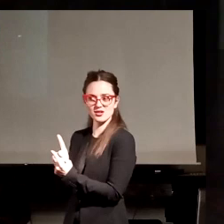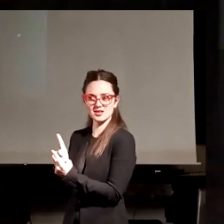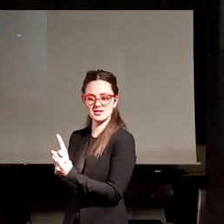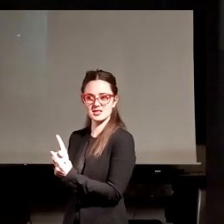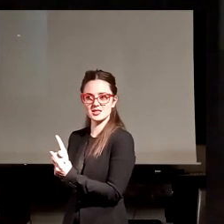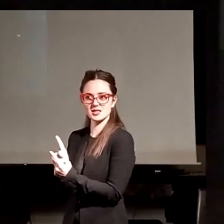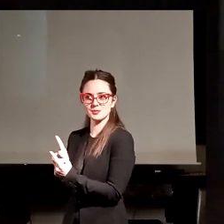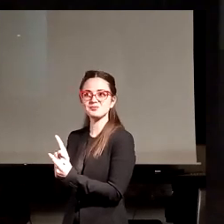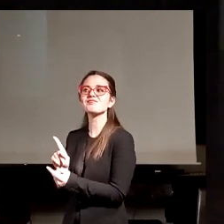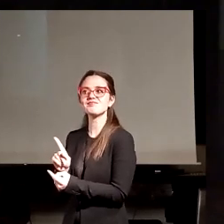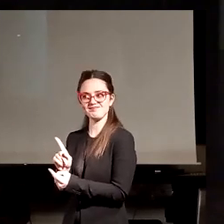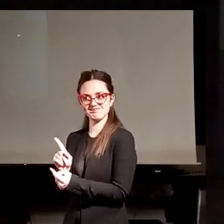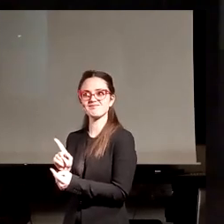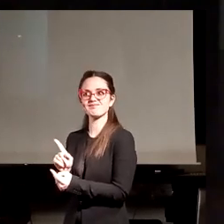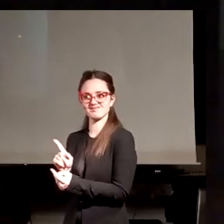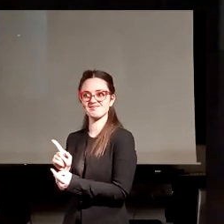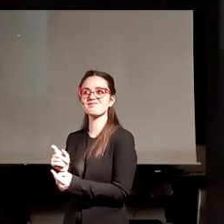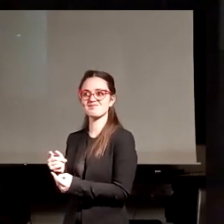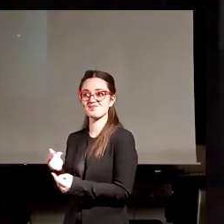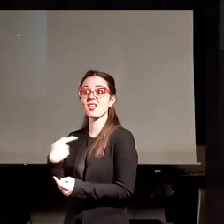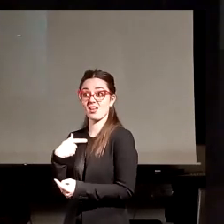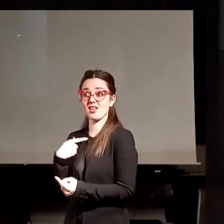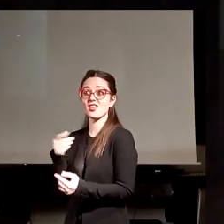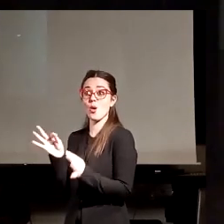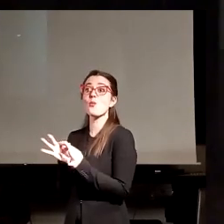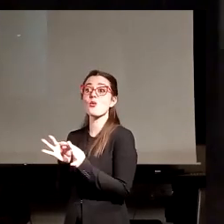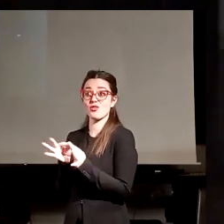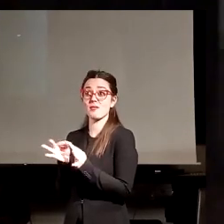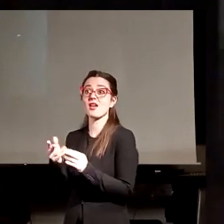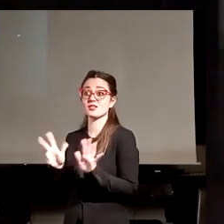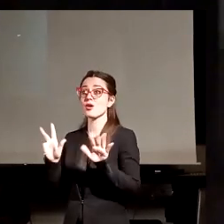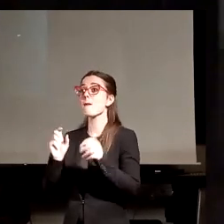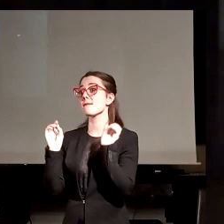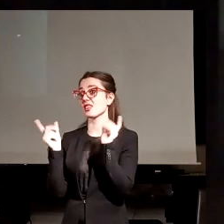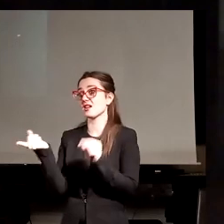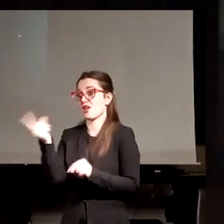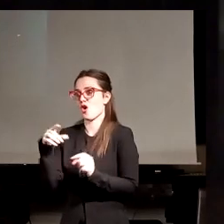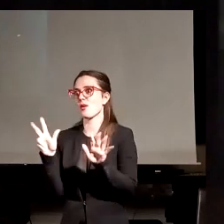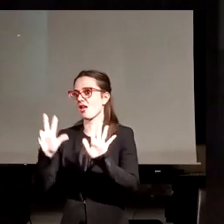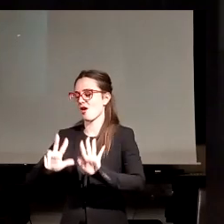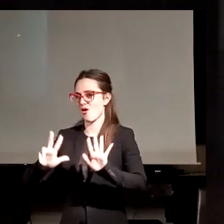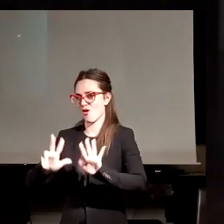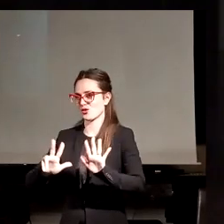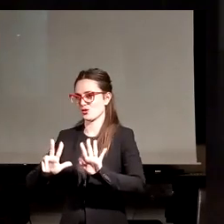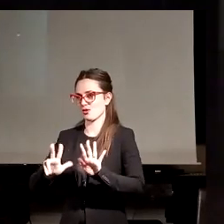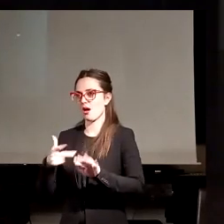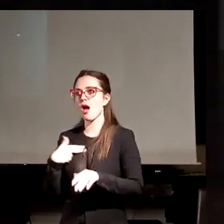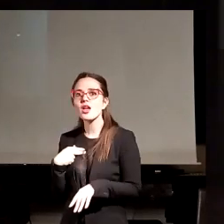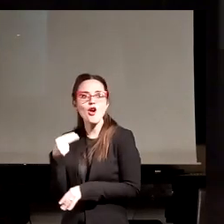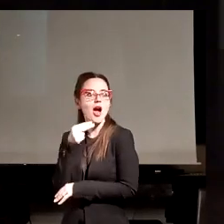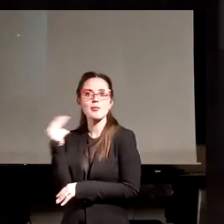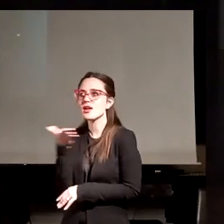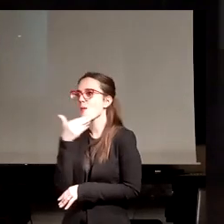due minuti dopo venisse sì c'è un appuntamento domani mattina all 8 non dormivo non avevo né albergo né niente